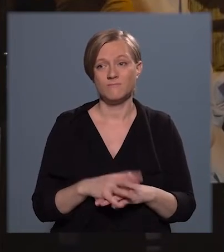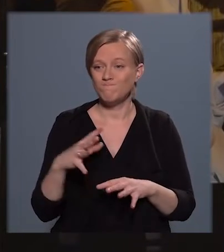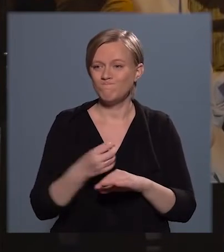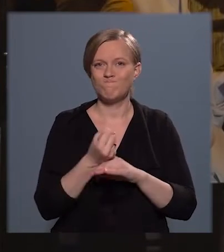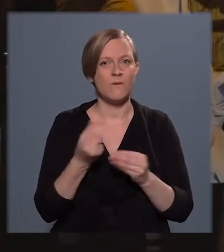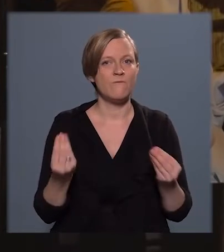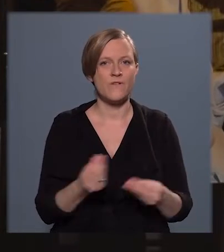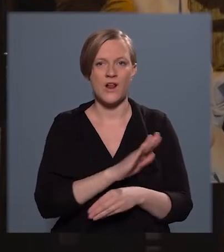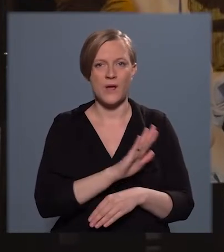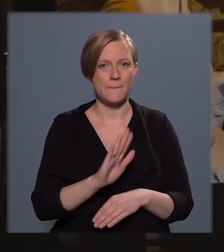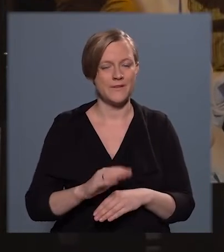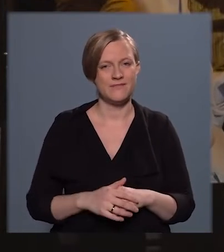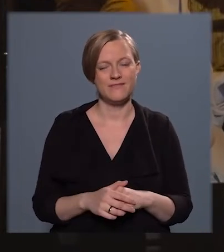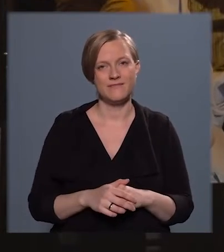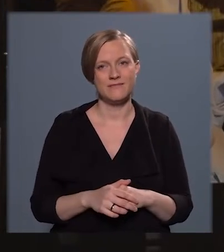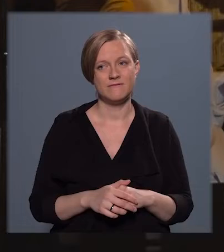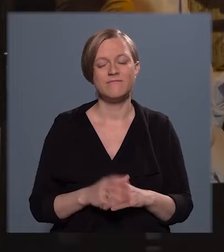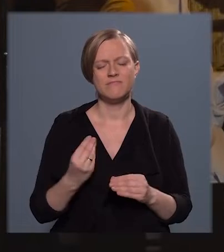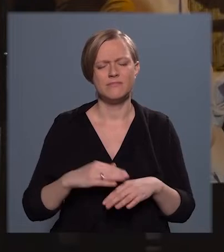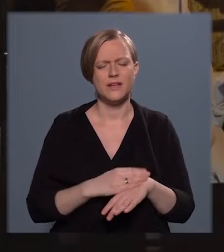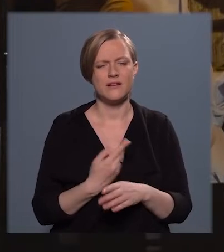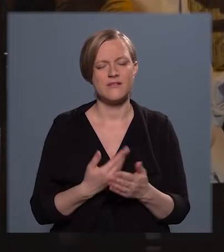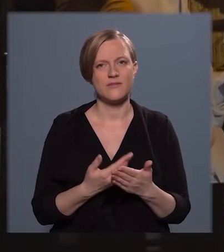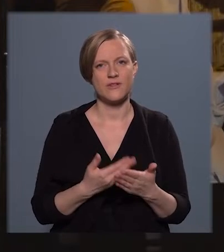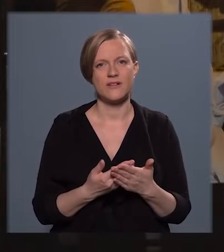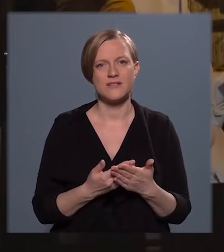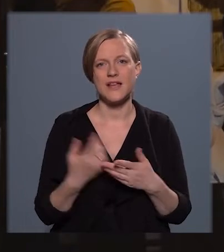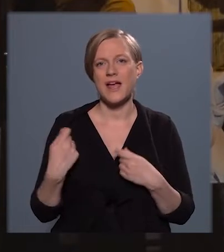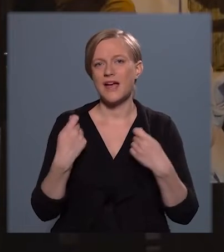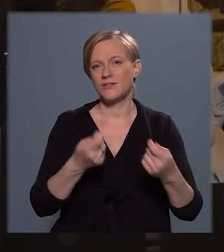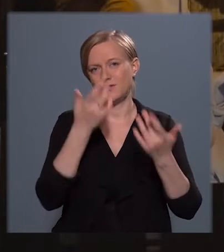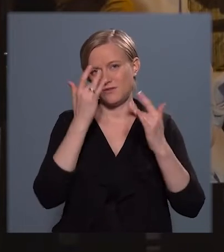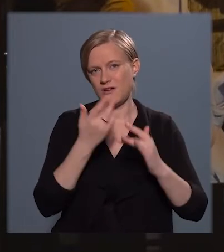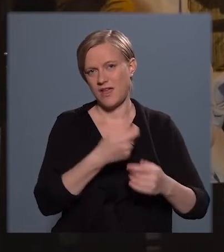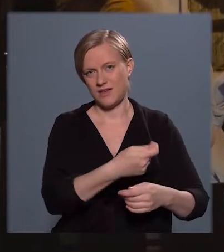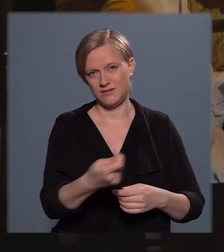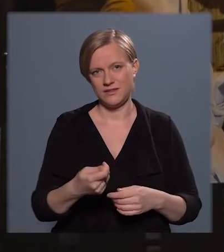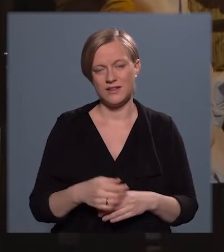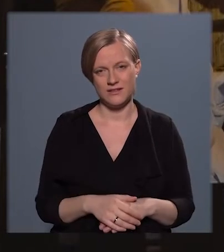megnyerjenek valamit. Mert érezzük azt, hogy az átadott ajándékaink